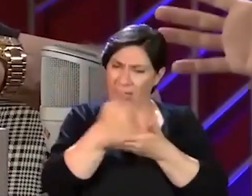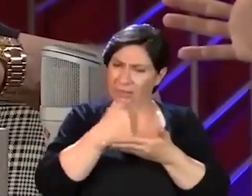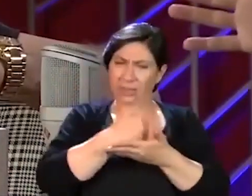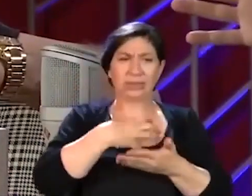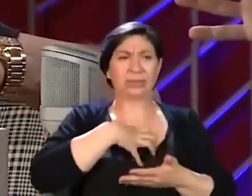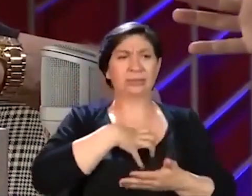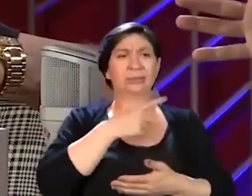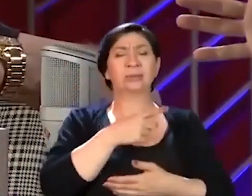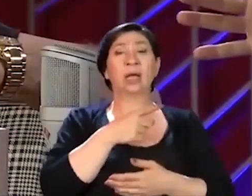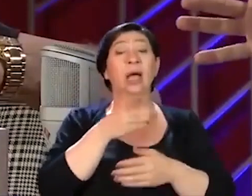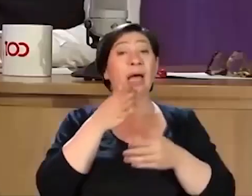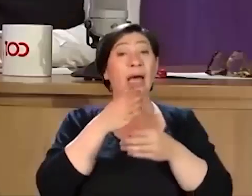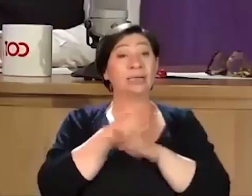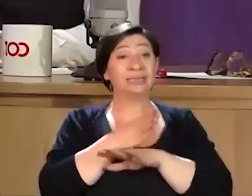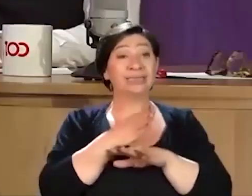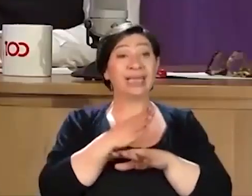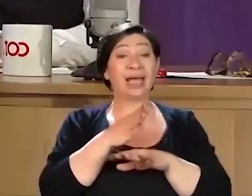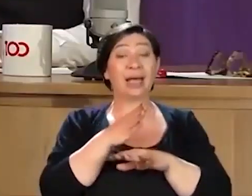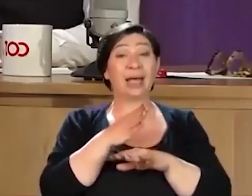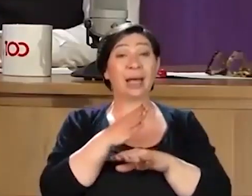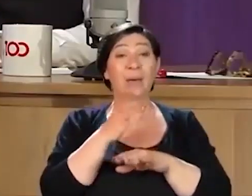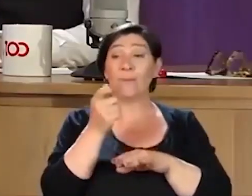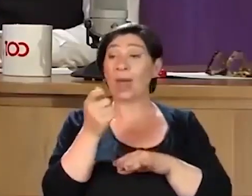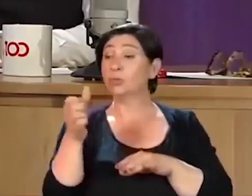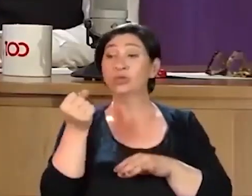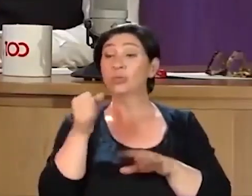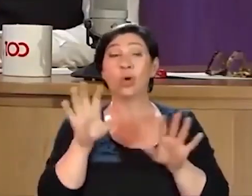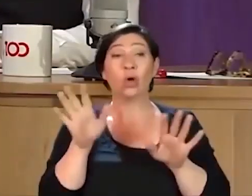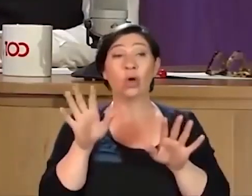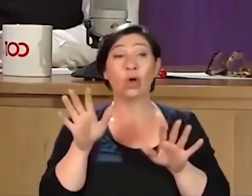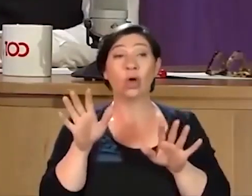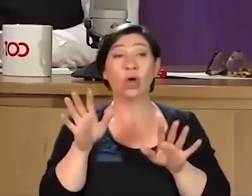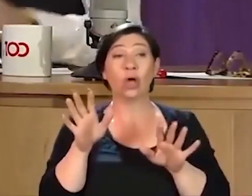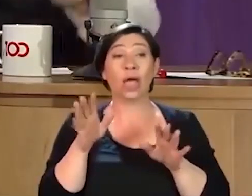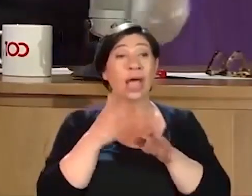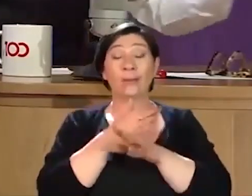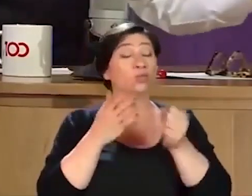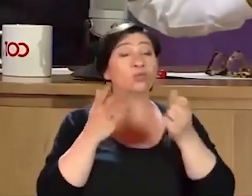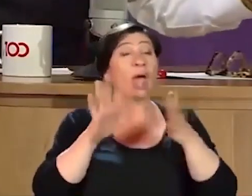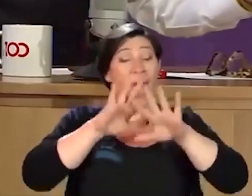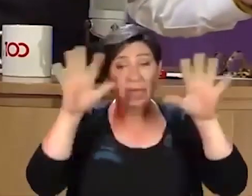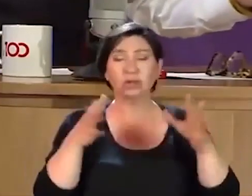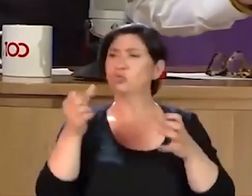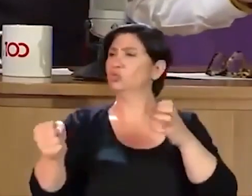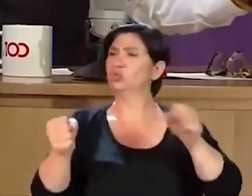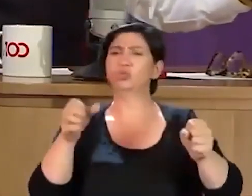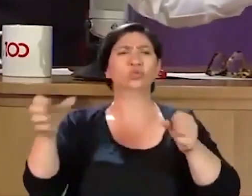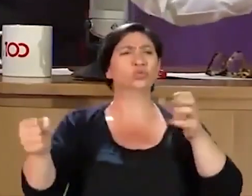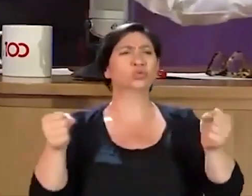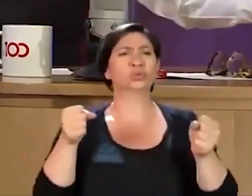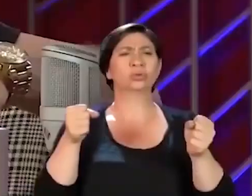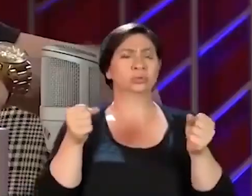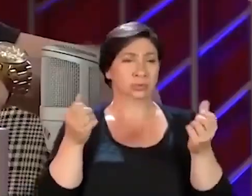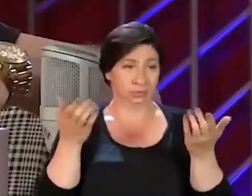aslana Tabii ki elin sadece para Tutmuyor o ekmek tutmuyor her şey tutuyorsun yani